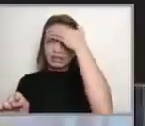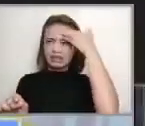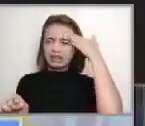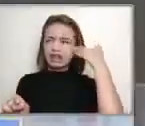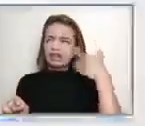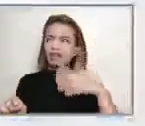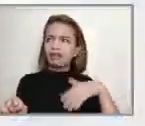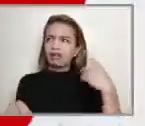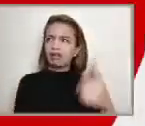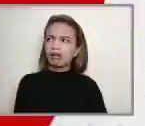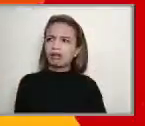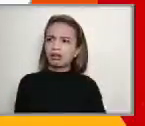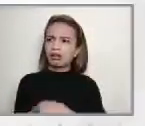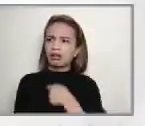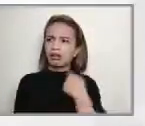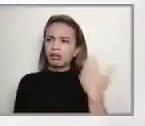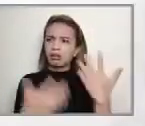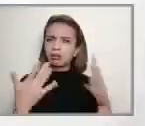Alvin.